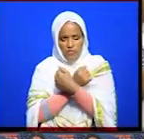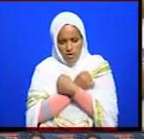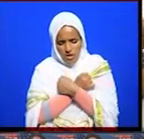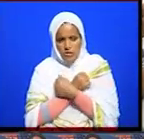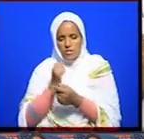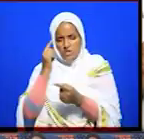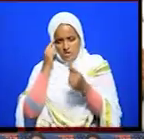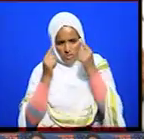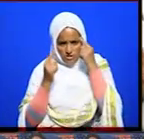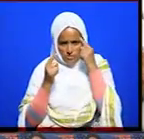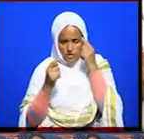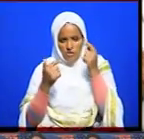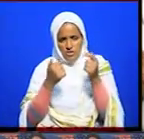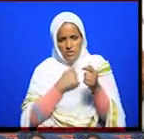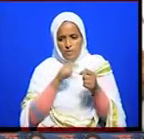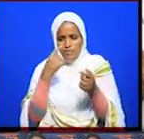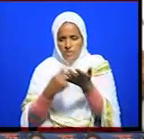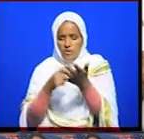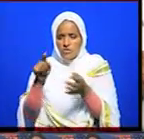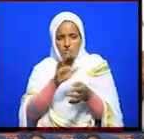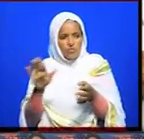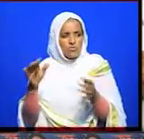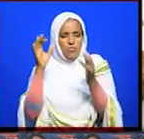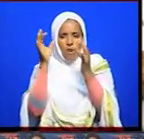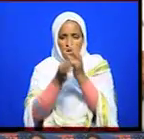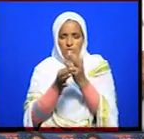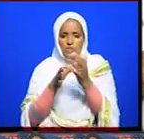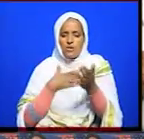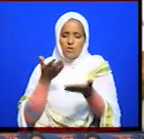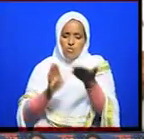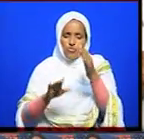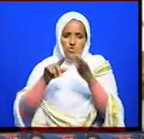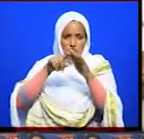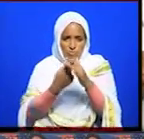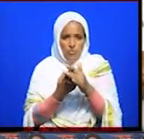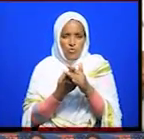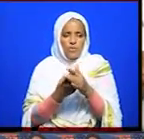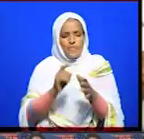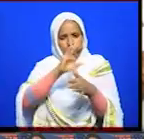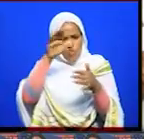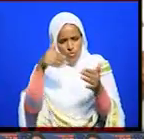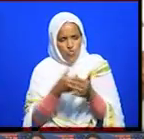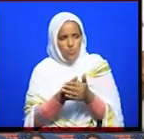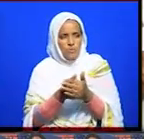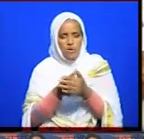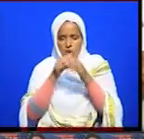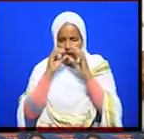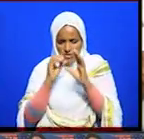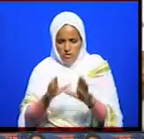ተፈቃቅራችሁ ተሳስባችሁ ተፈቃቅረን ማለት ነው። እኔም እነኛ ልጆች ከዛ ባለቤቴ ተሞታ ጀምሮ